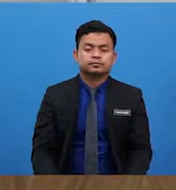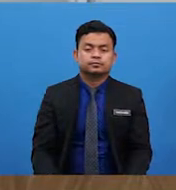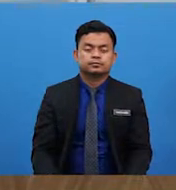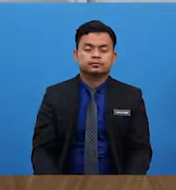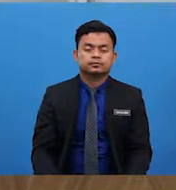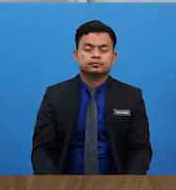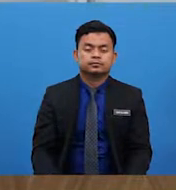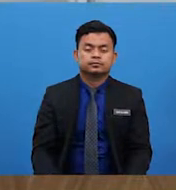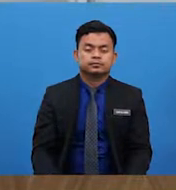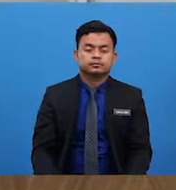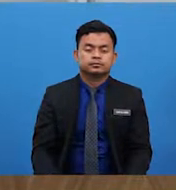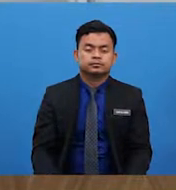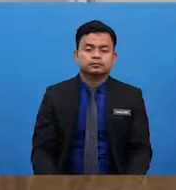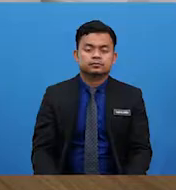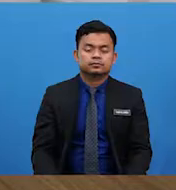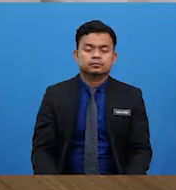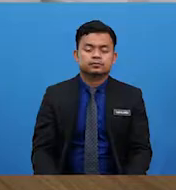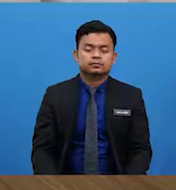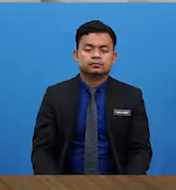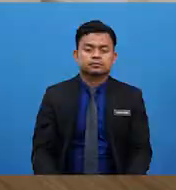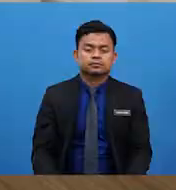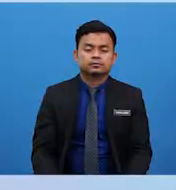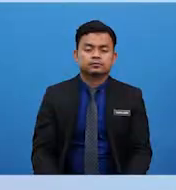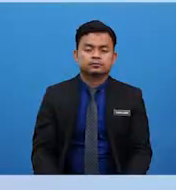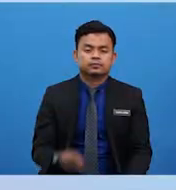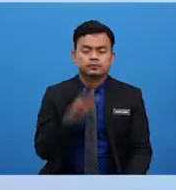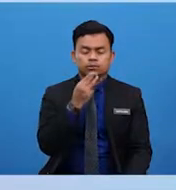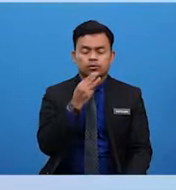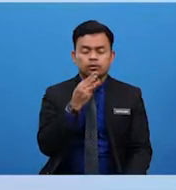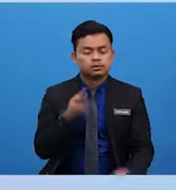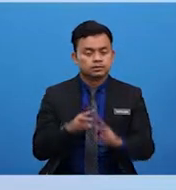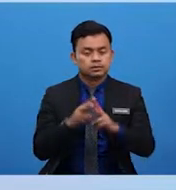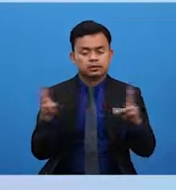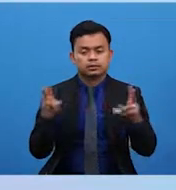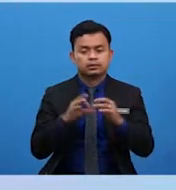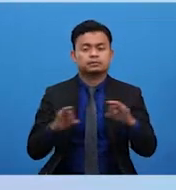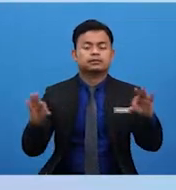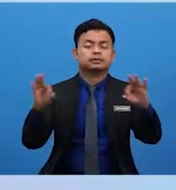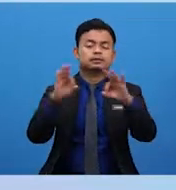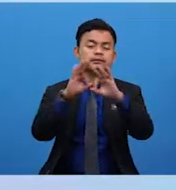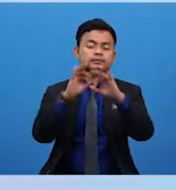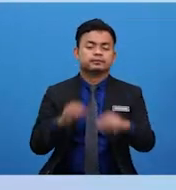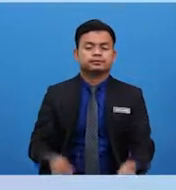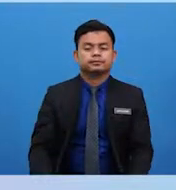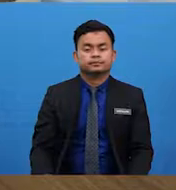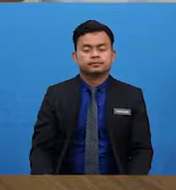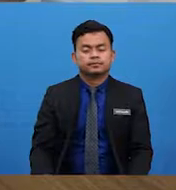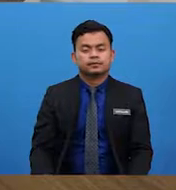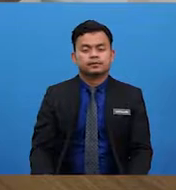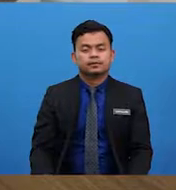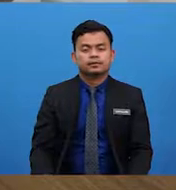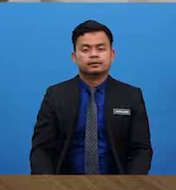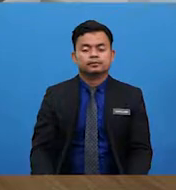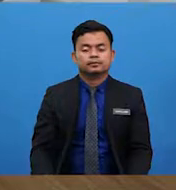jalinan yang ingin dihasilkan tuh warna itu sangat memainkan peranan penting jadi Mungkin cukup Terangkan serba sedikit